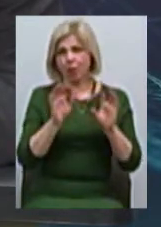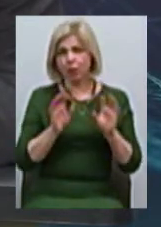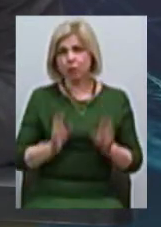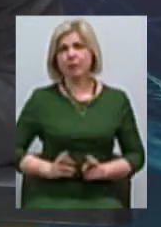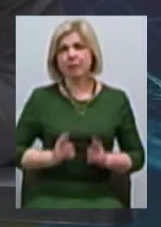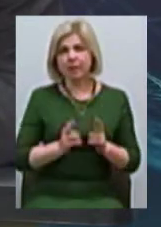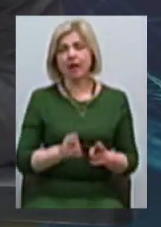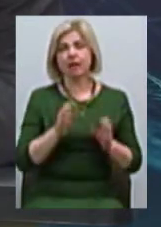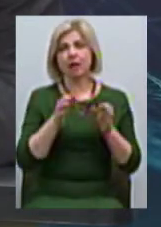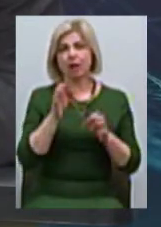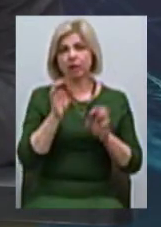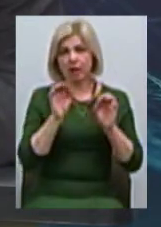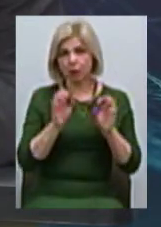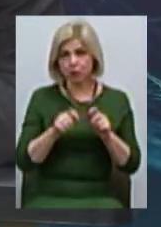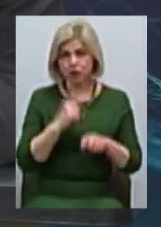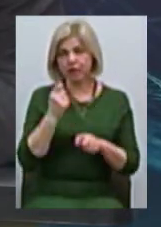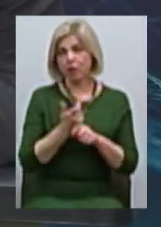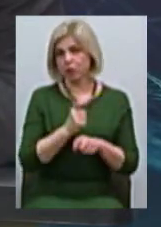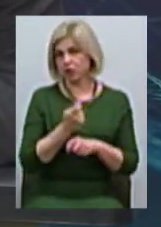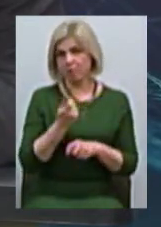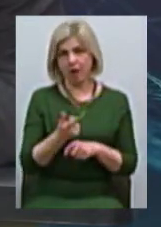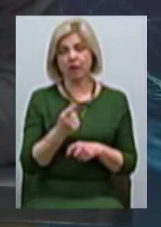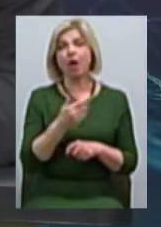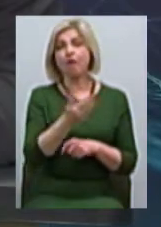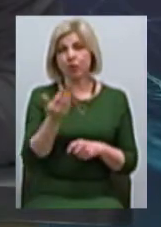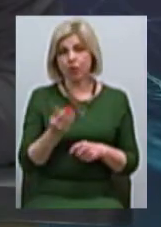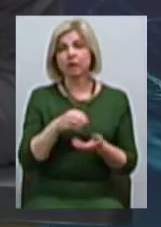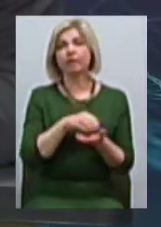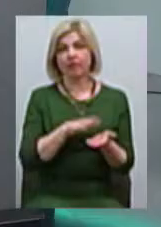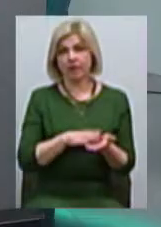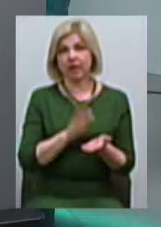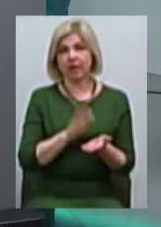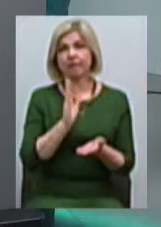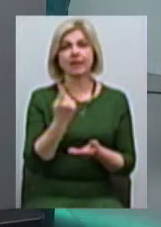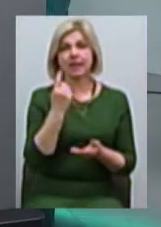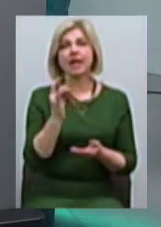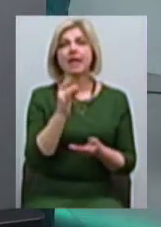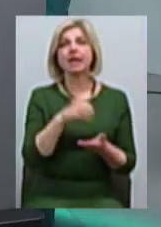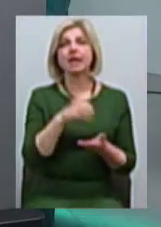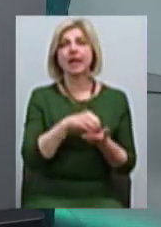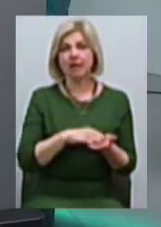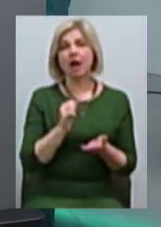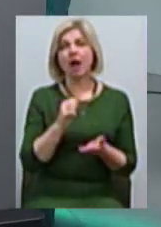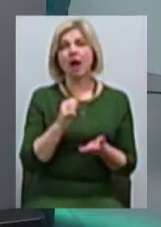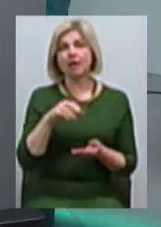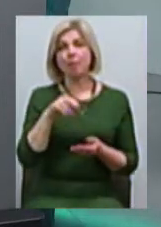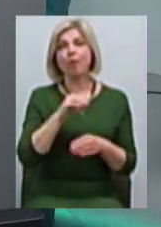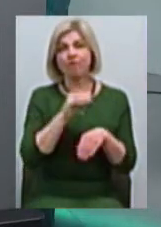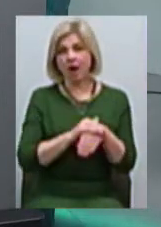в єдиний досудовий реєстр, але по факту деякі з них не знаходять свої